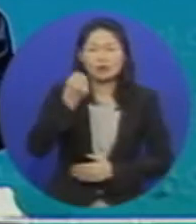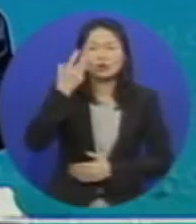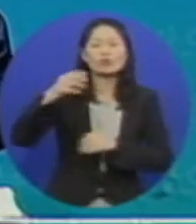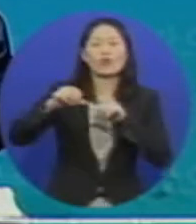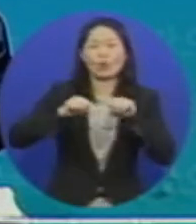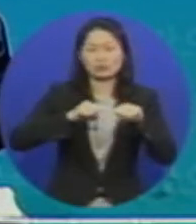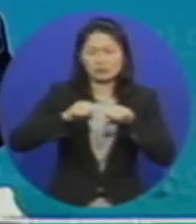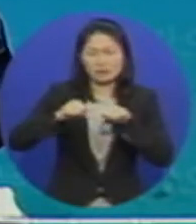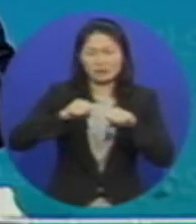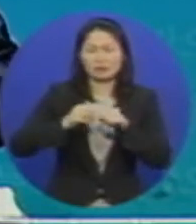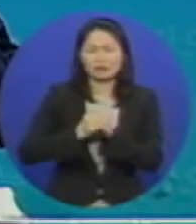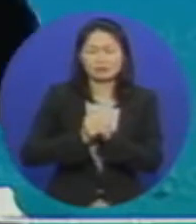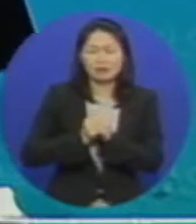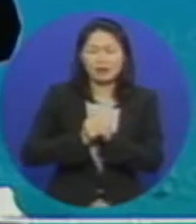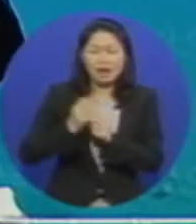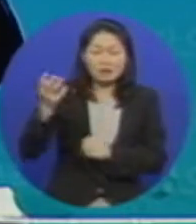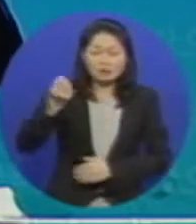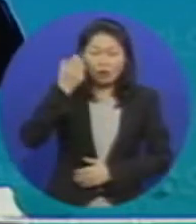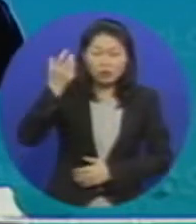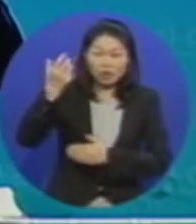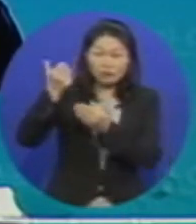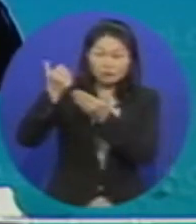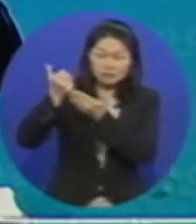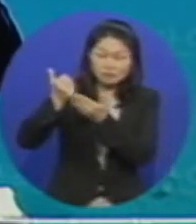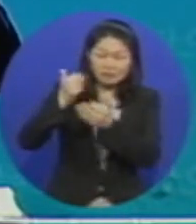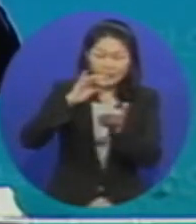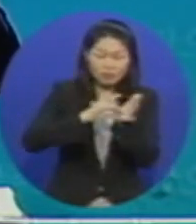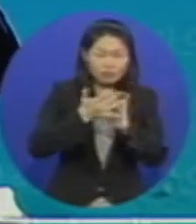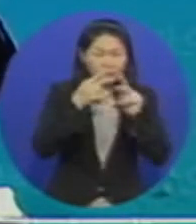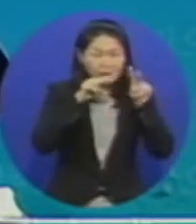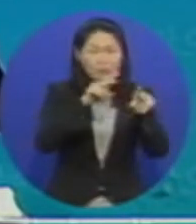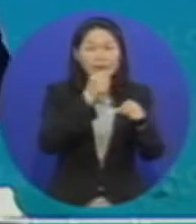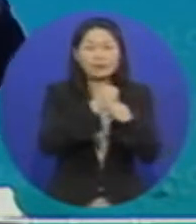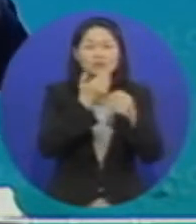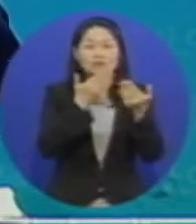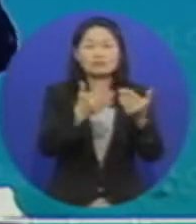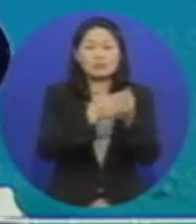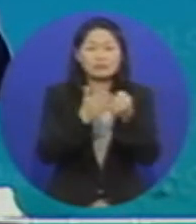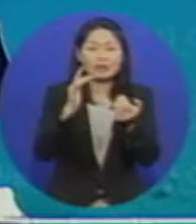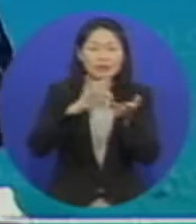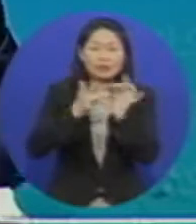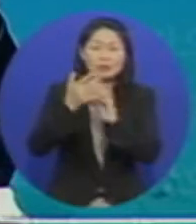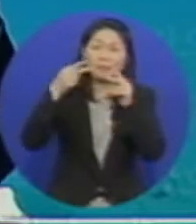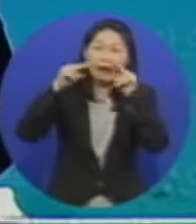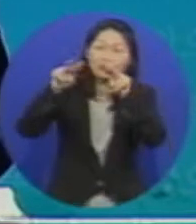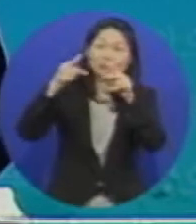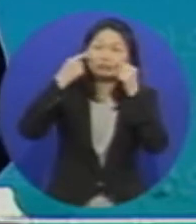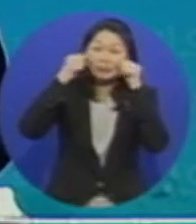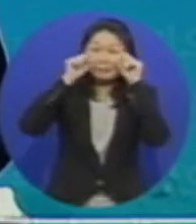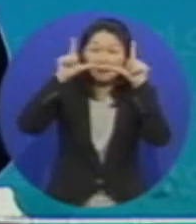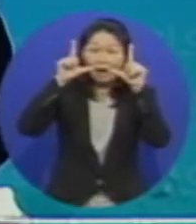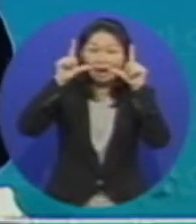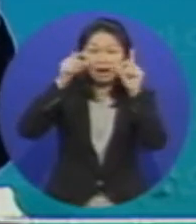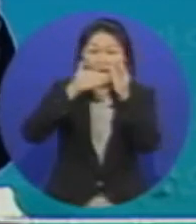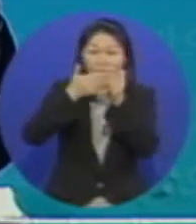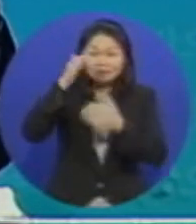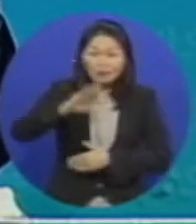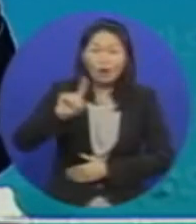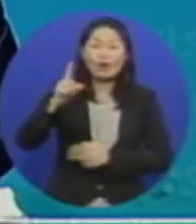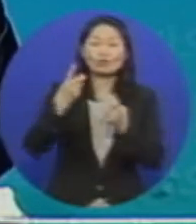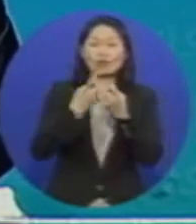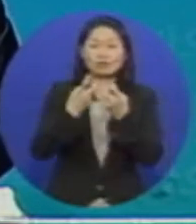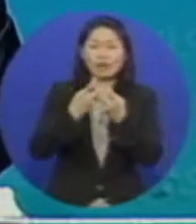역사로 성령님이 예수님을 바라보게 하십니까 예수님을 바라보는 눈이 뛰었는데 어떻게